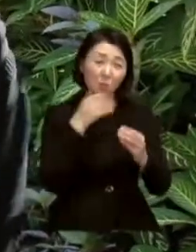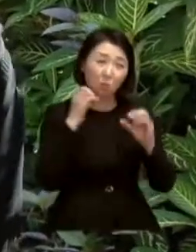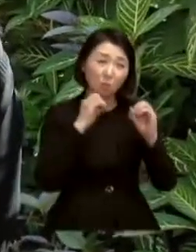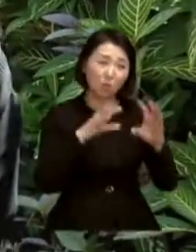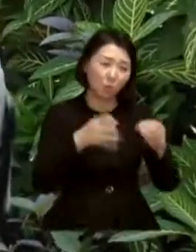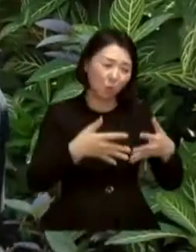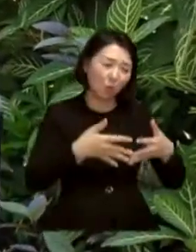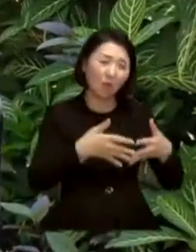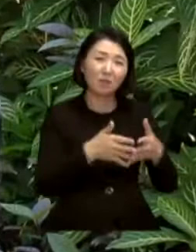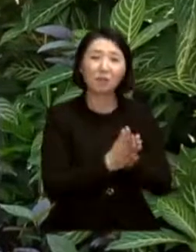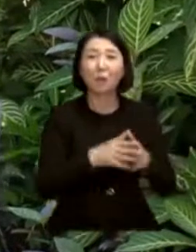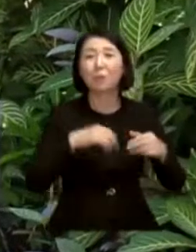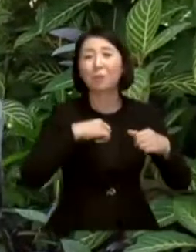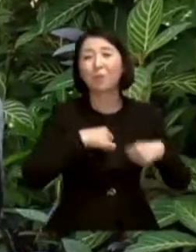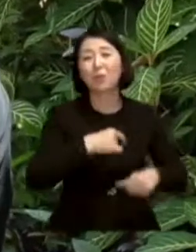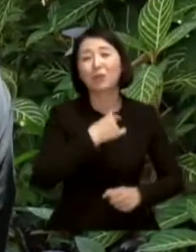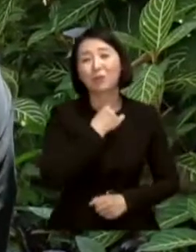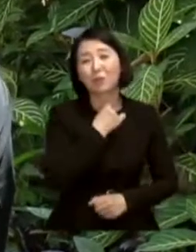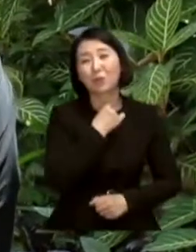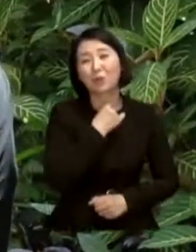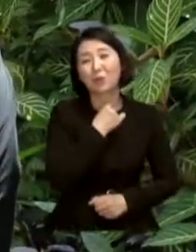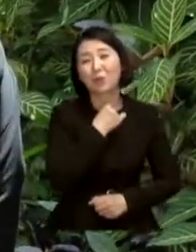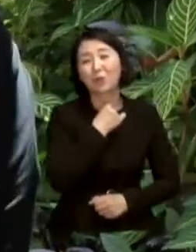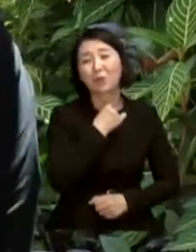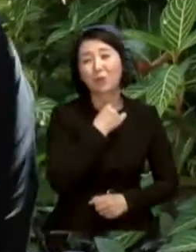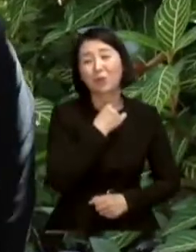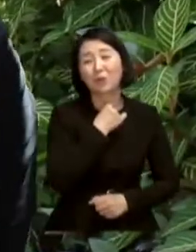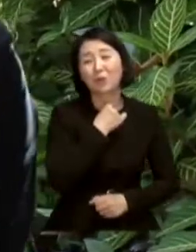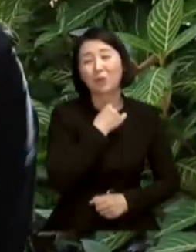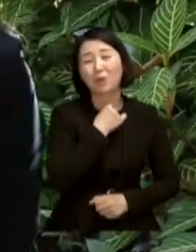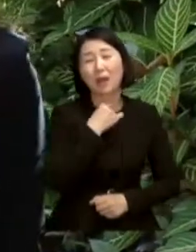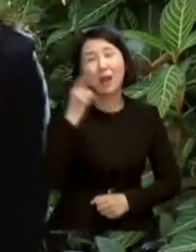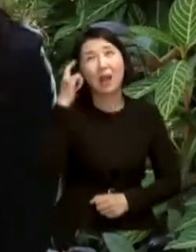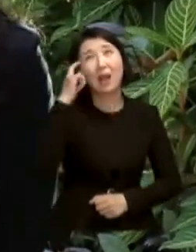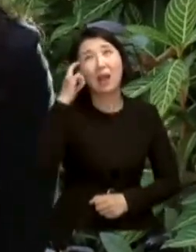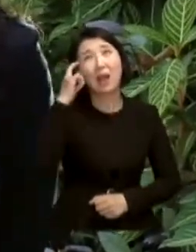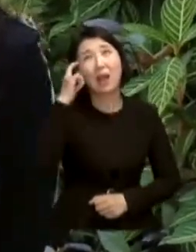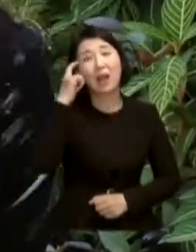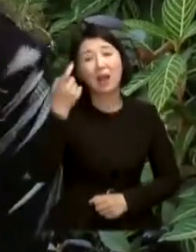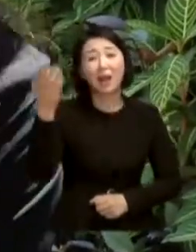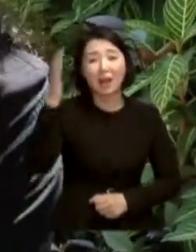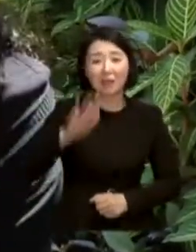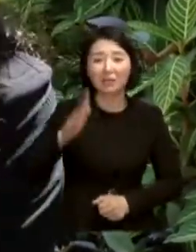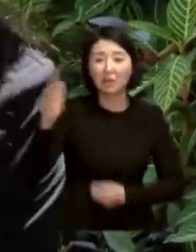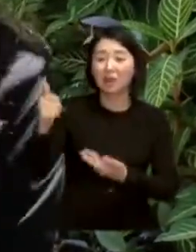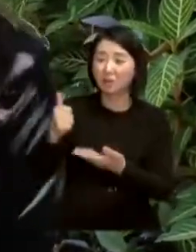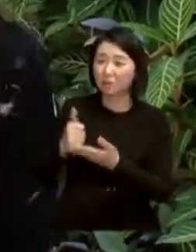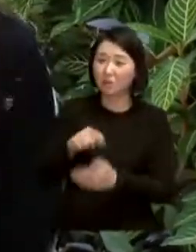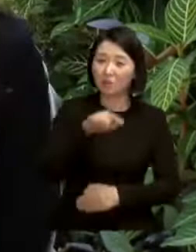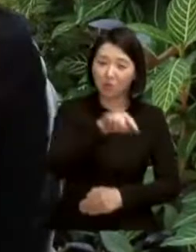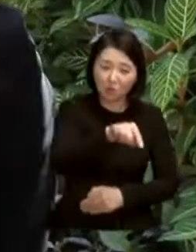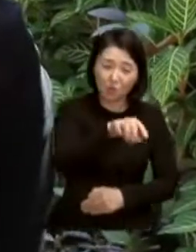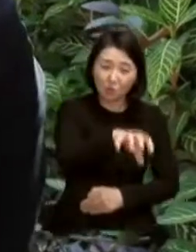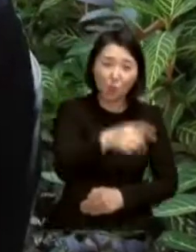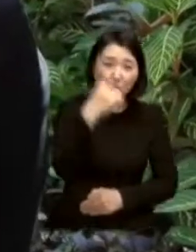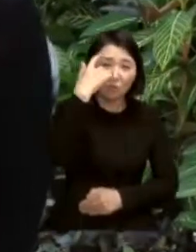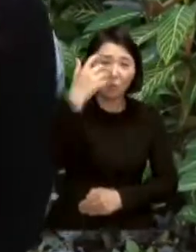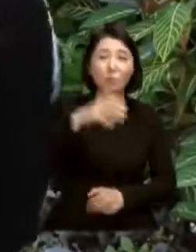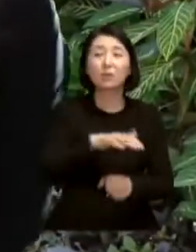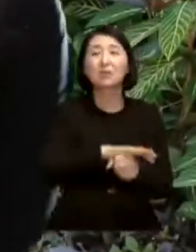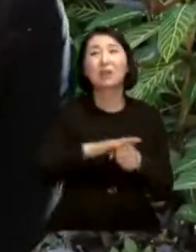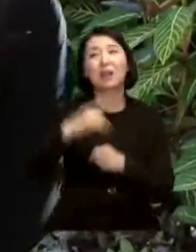하는 마음이 들다가도 하나님이 이곳 영혼들을 너무나